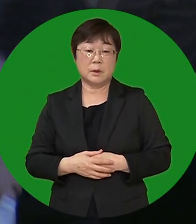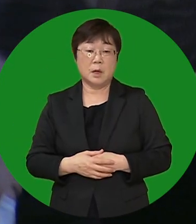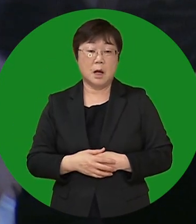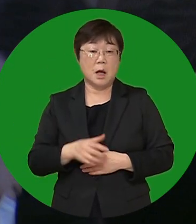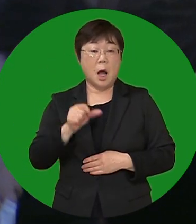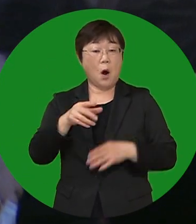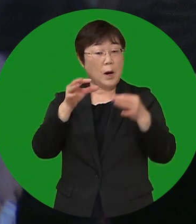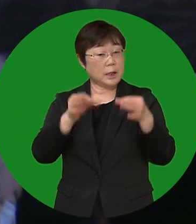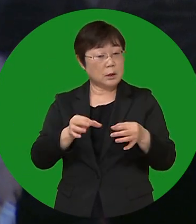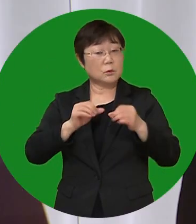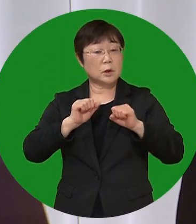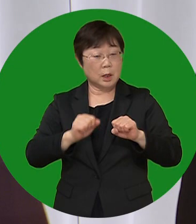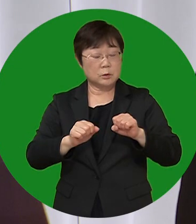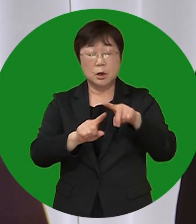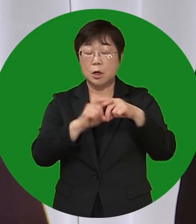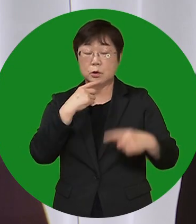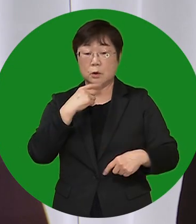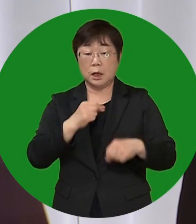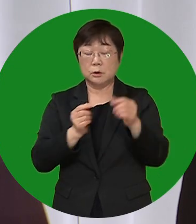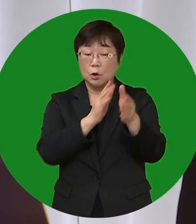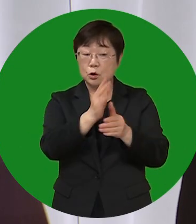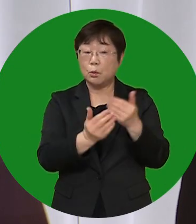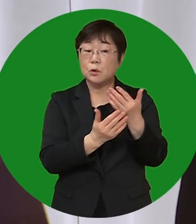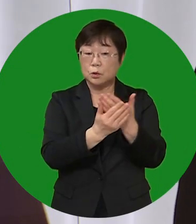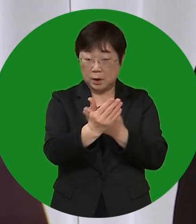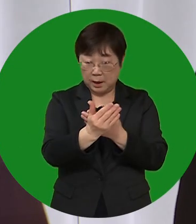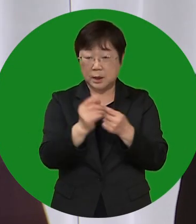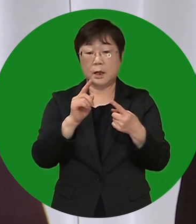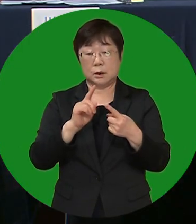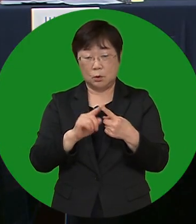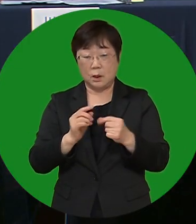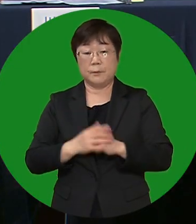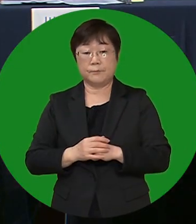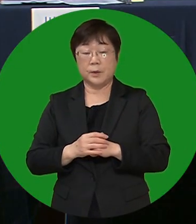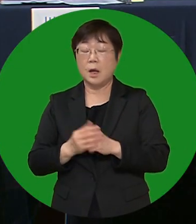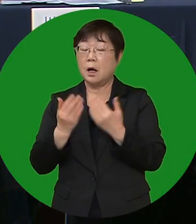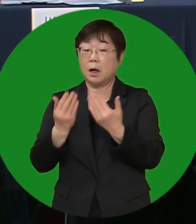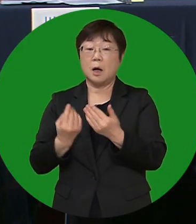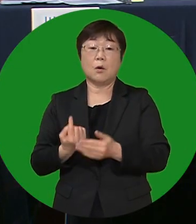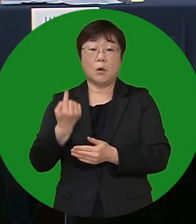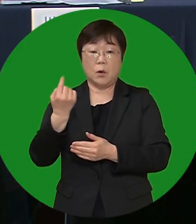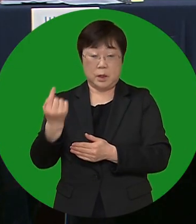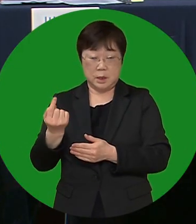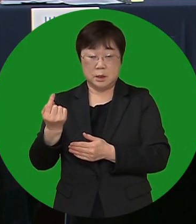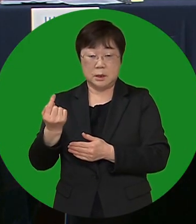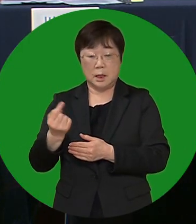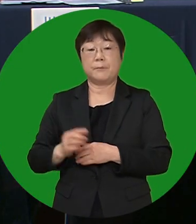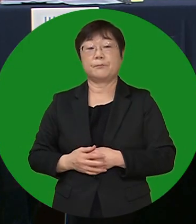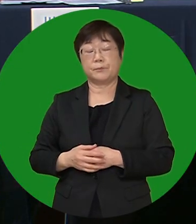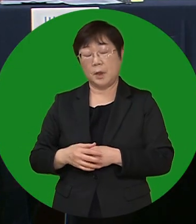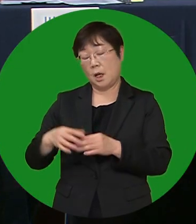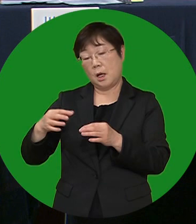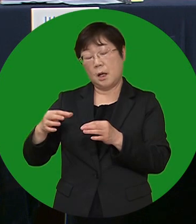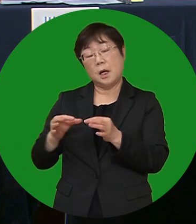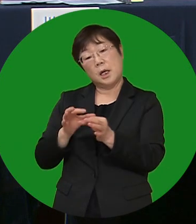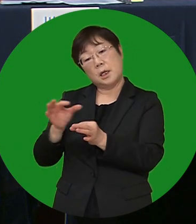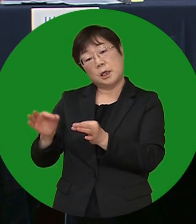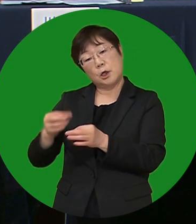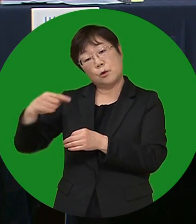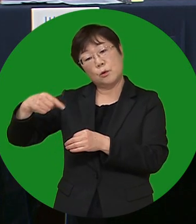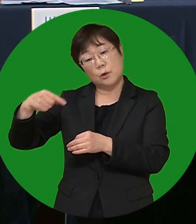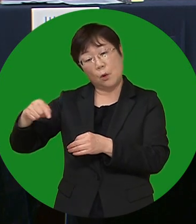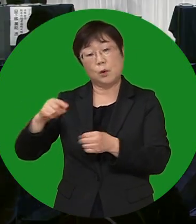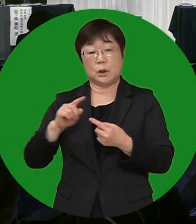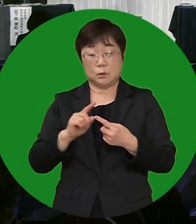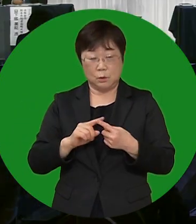銀行としてやっているまああの小学生のスポーツ大会であるとかあぁん学校への訪問して授業を行う金融教育